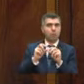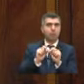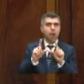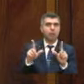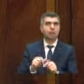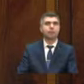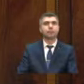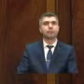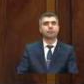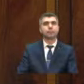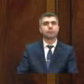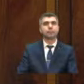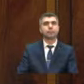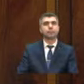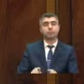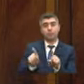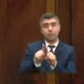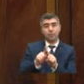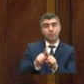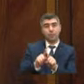كيعرفوا ومن حقي